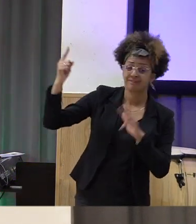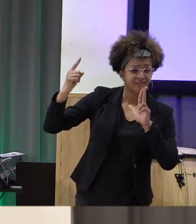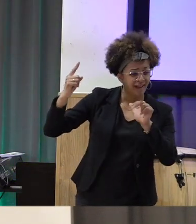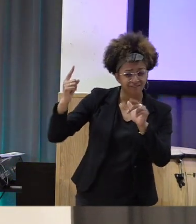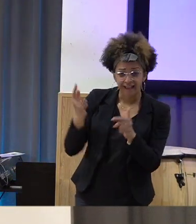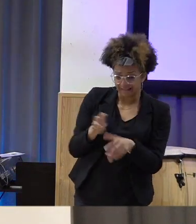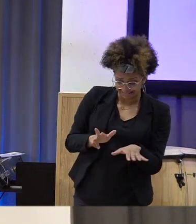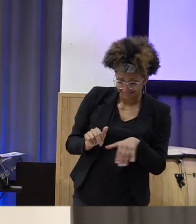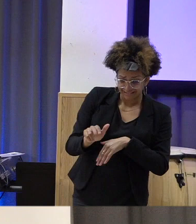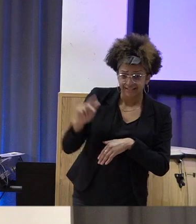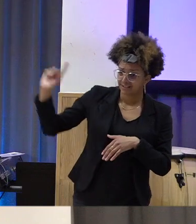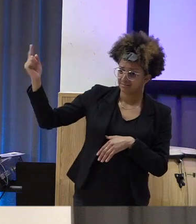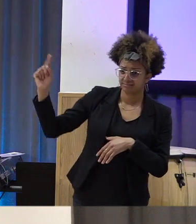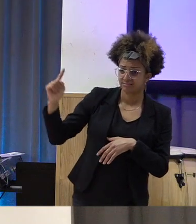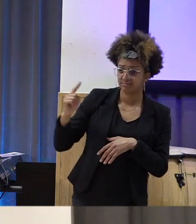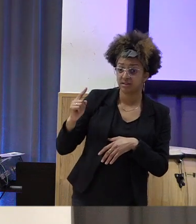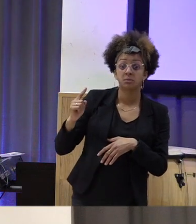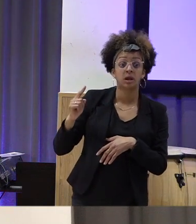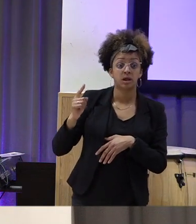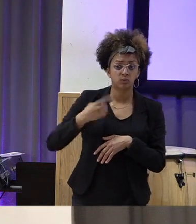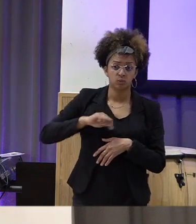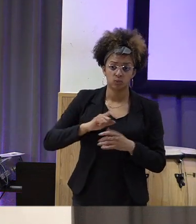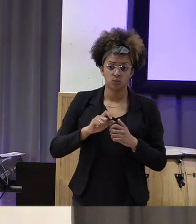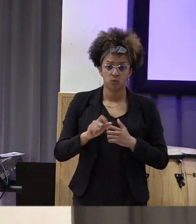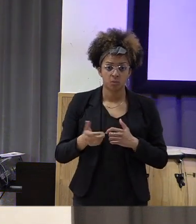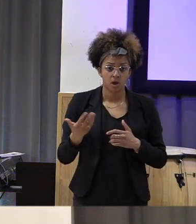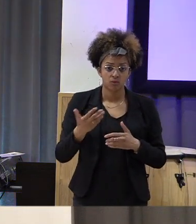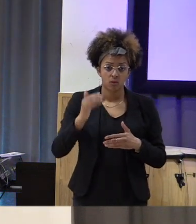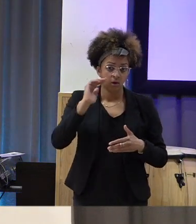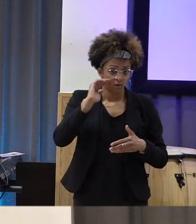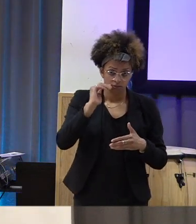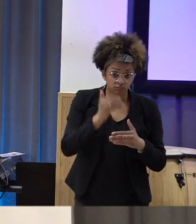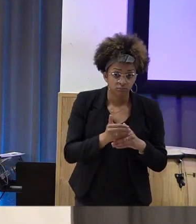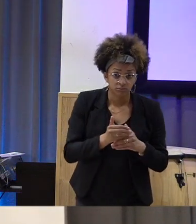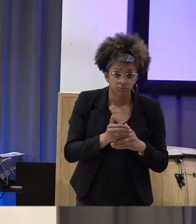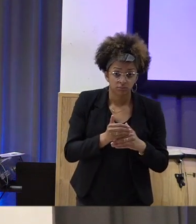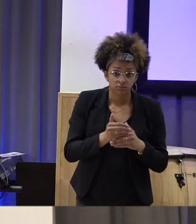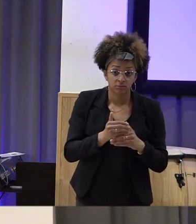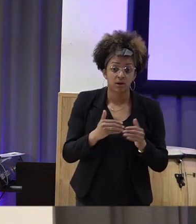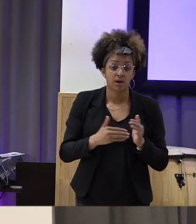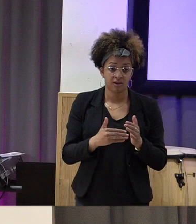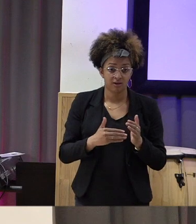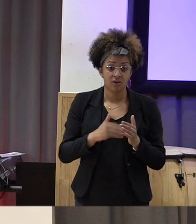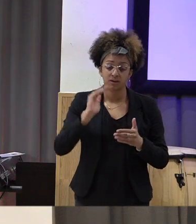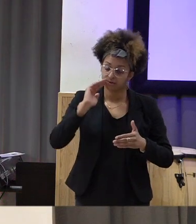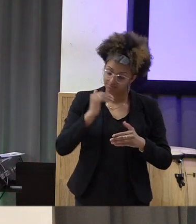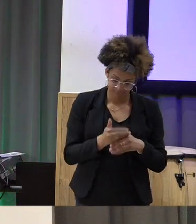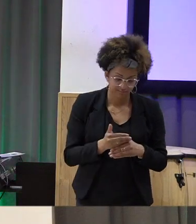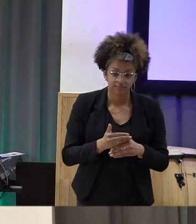Et par la suite, nous assoupir et de nous endormir encore.